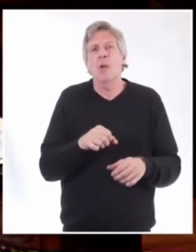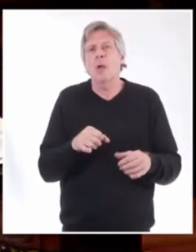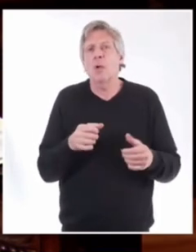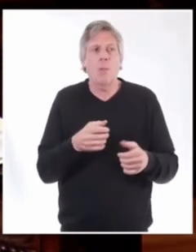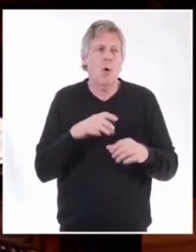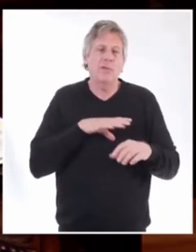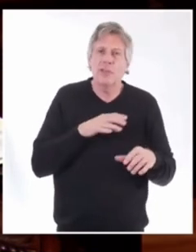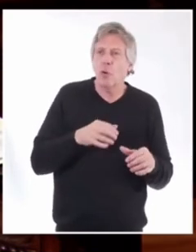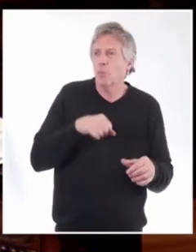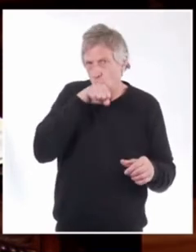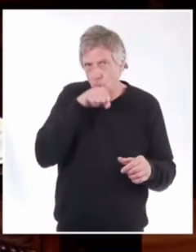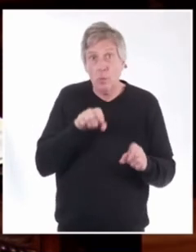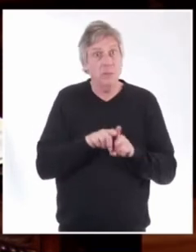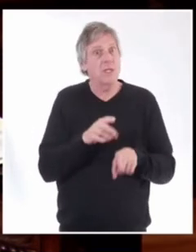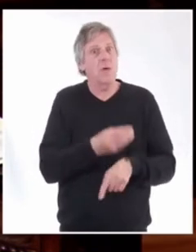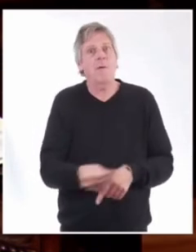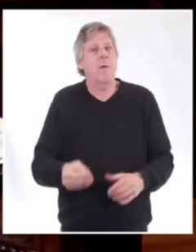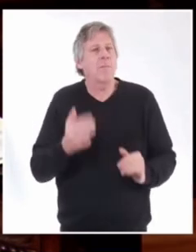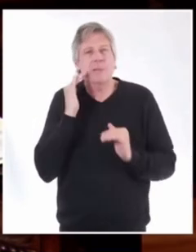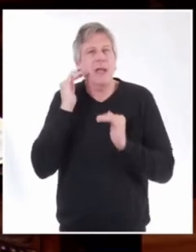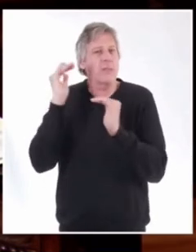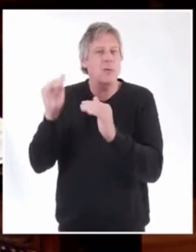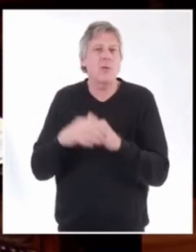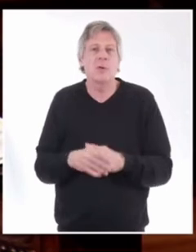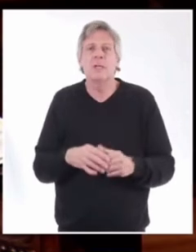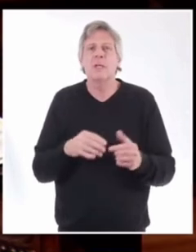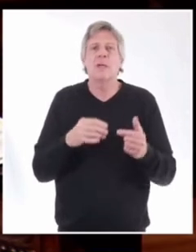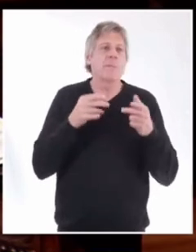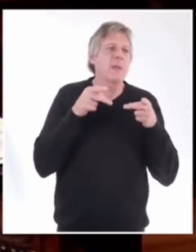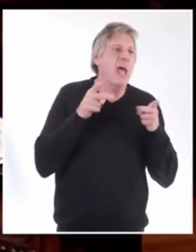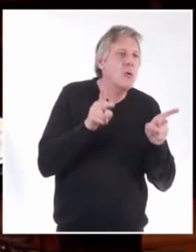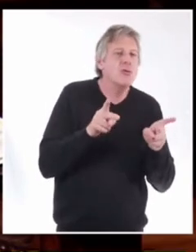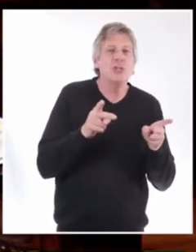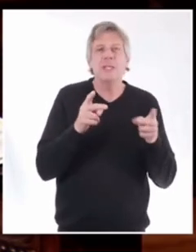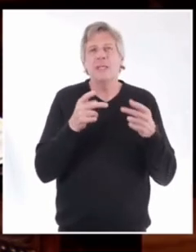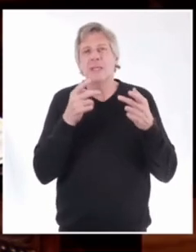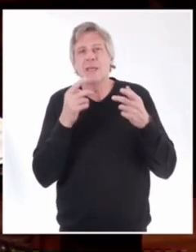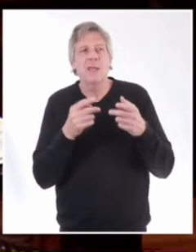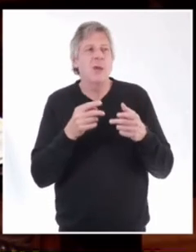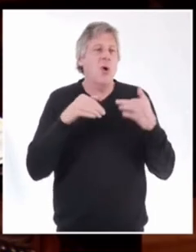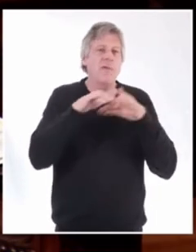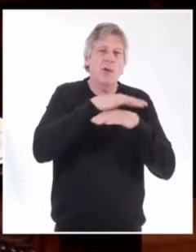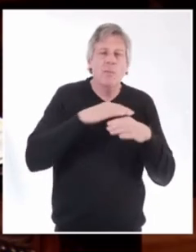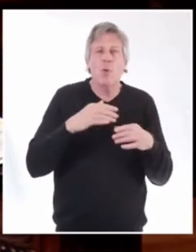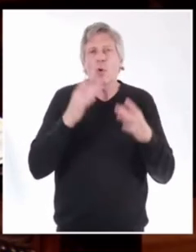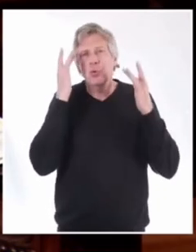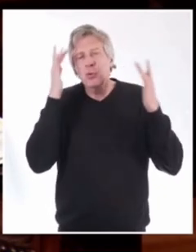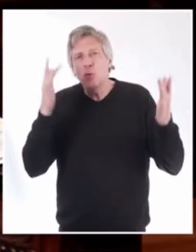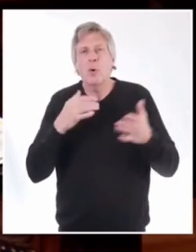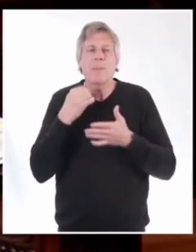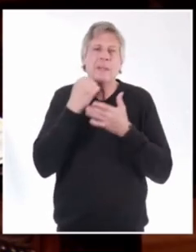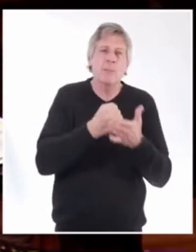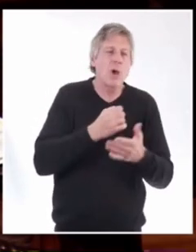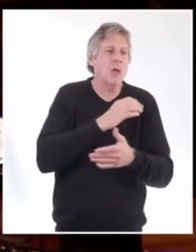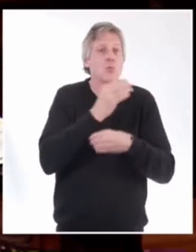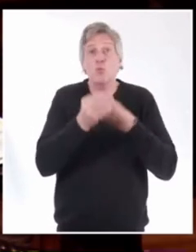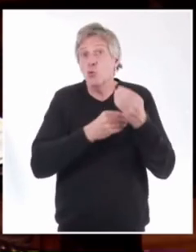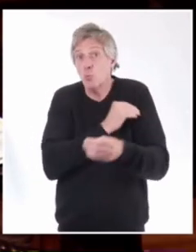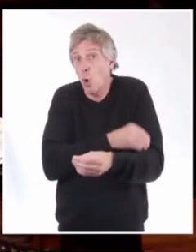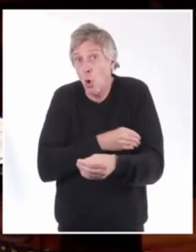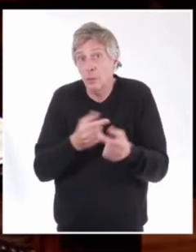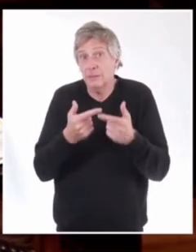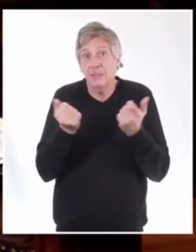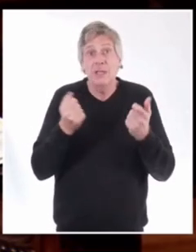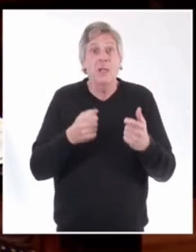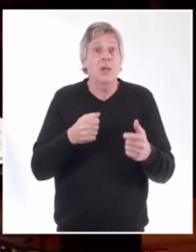Il offrait une ouverture pédagogique sur des thèmes essentiels, l'environnement, la culture, le patrimoine ou le sport, comme je l'ai dit, dans une approche